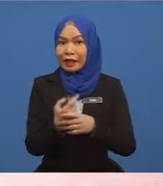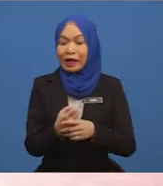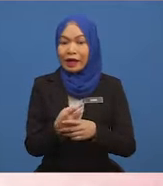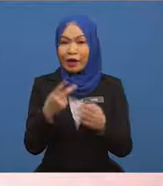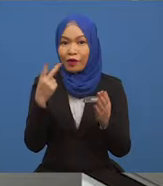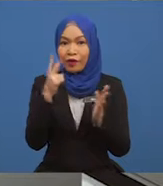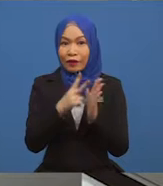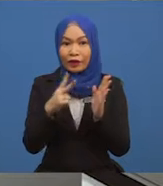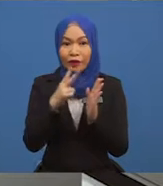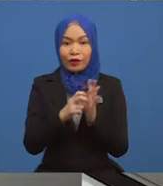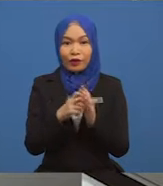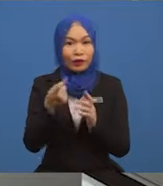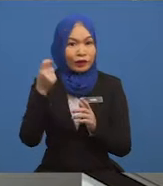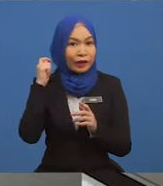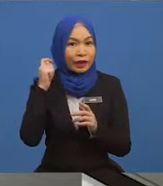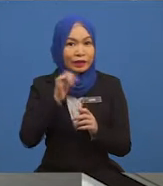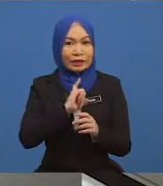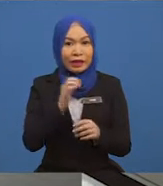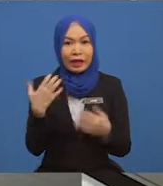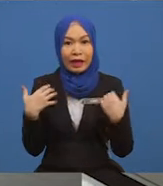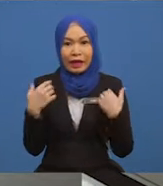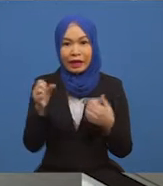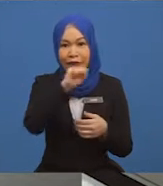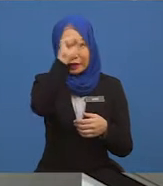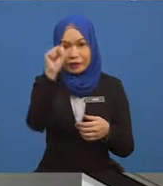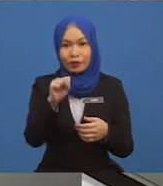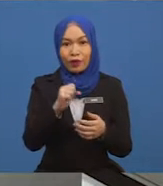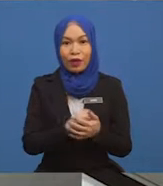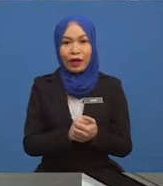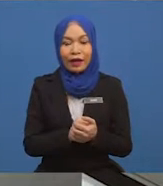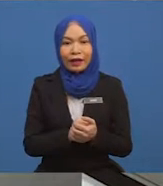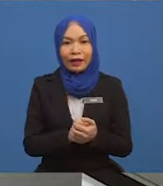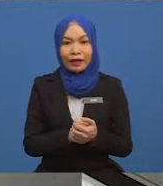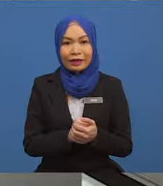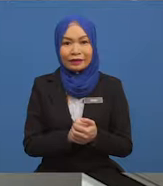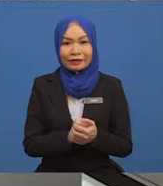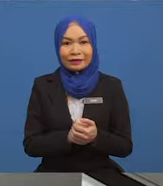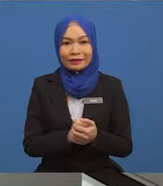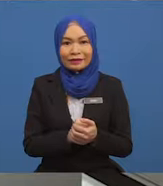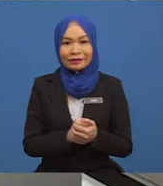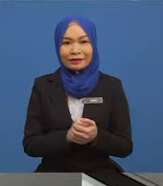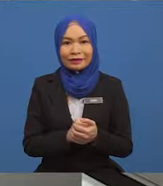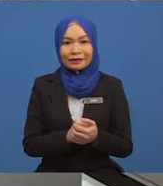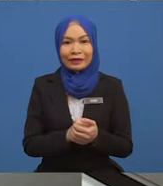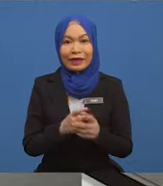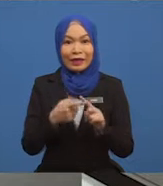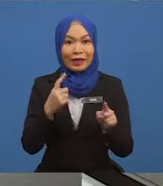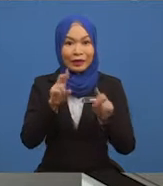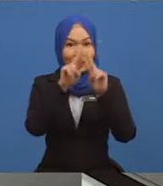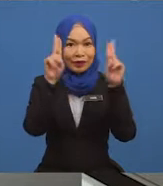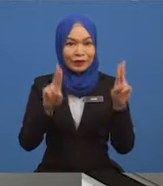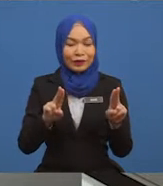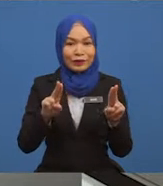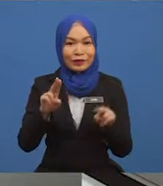daripada video yang anda tonton tadi, cikgu ada beberapa soalan yang berkaitan dengan eksperimen